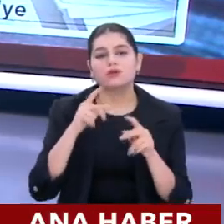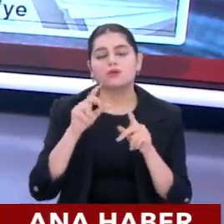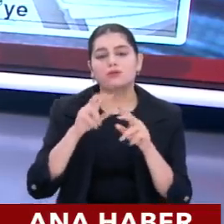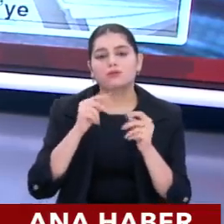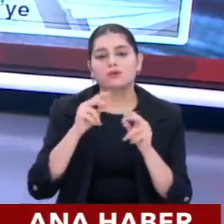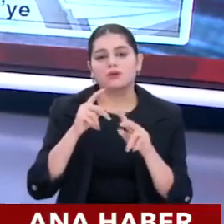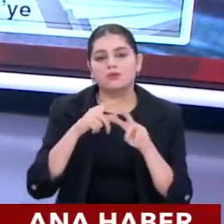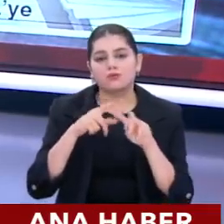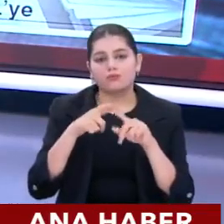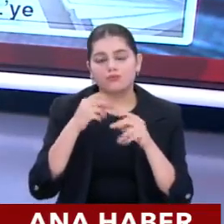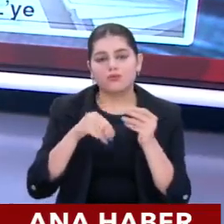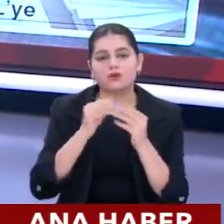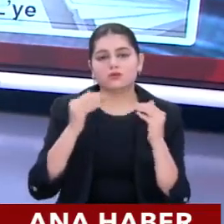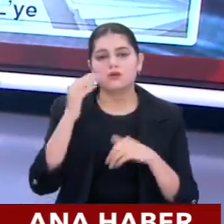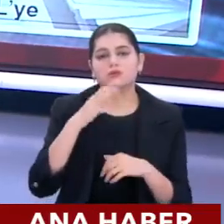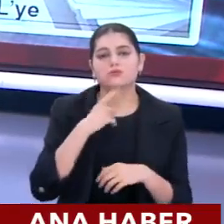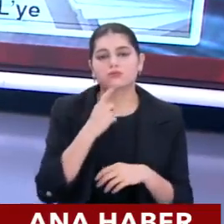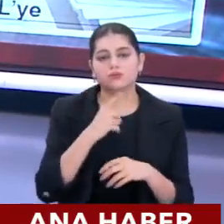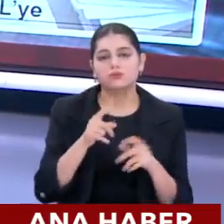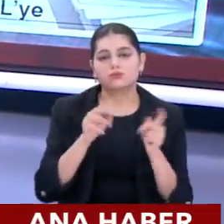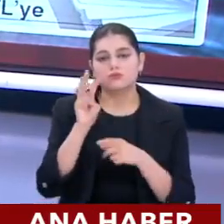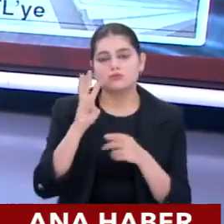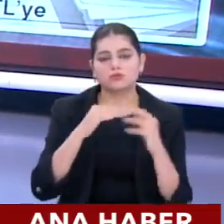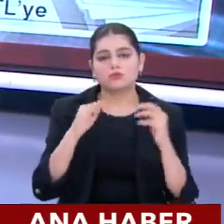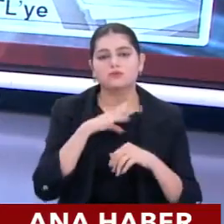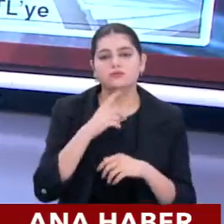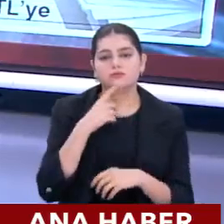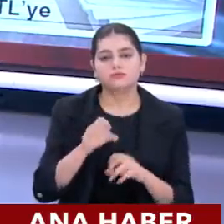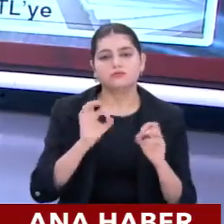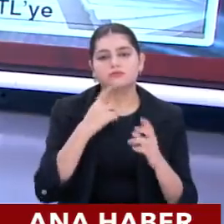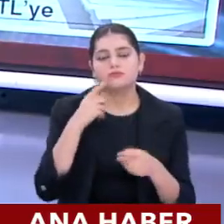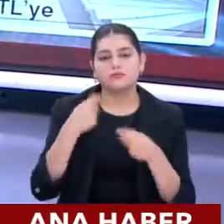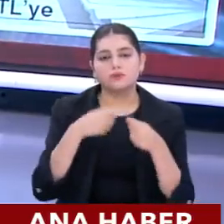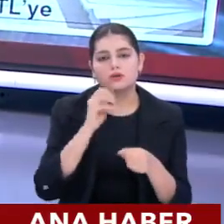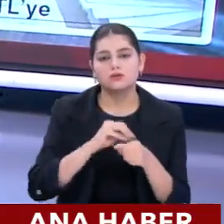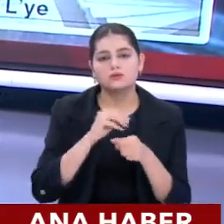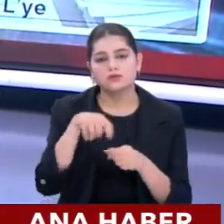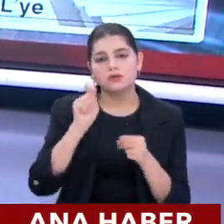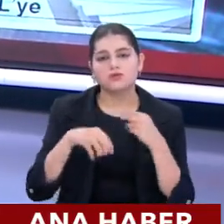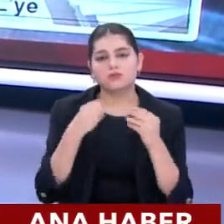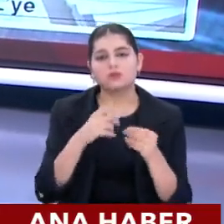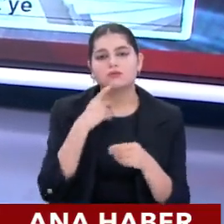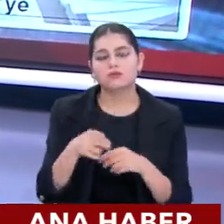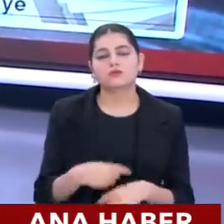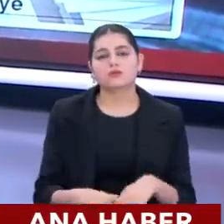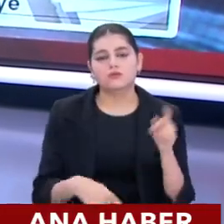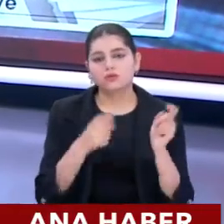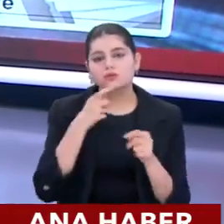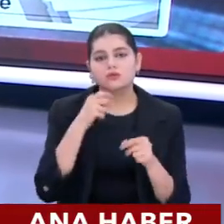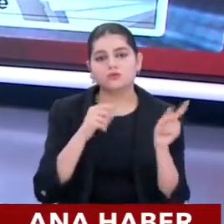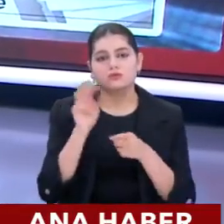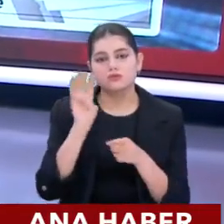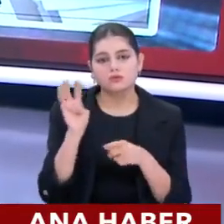faizleri %40'ı gördü Türkiye'de şimdi %30 seviyelerinde seyrediyor yani bankalar kredi verirken %50 yıllık